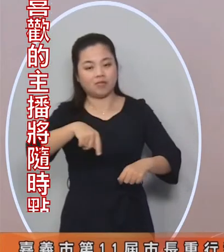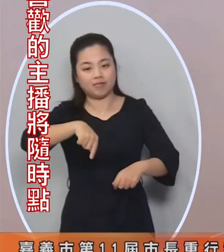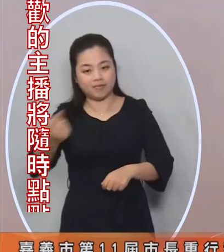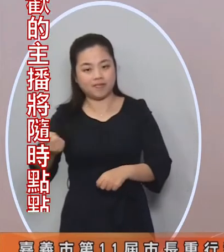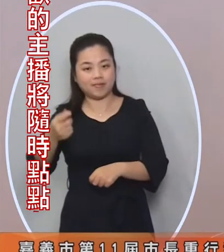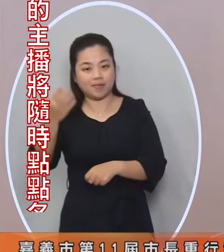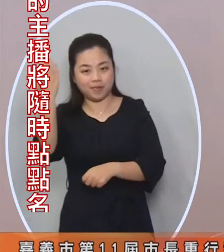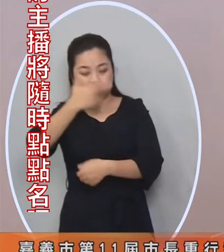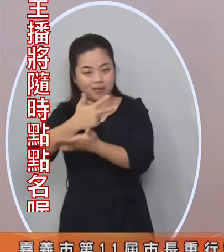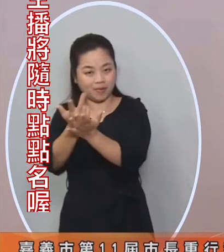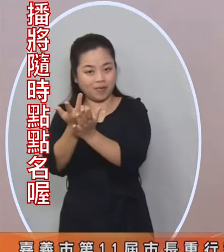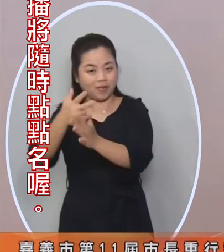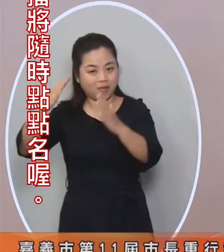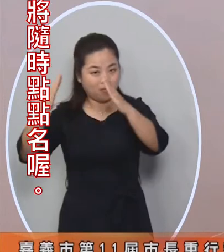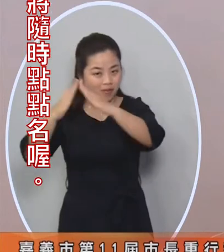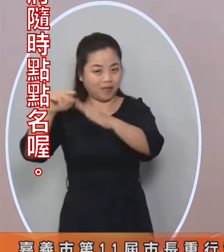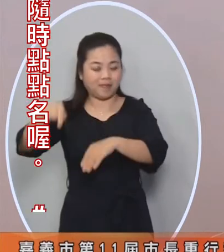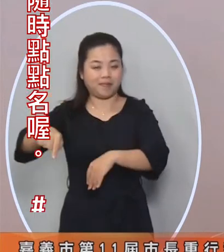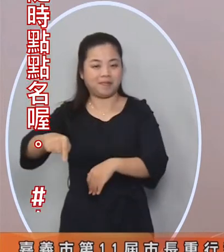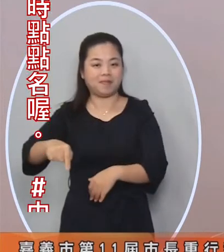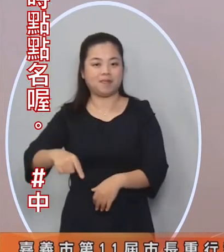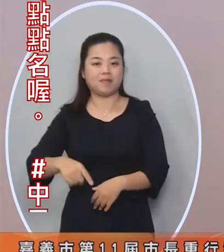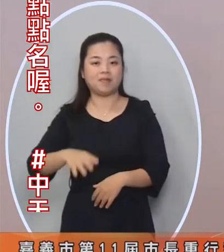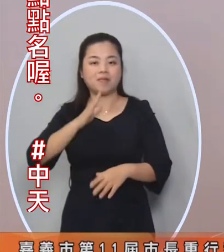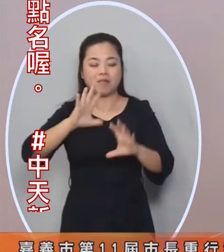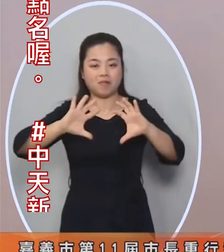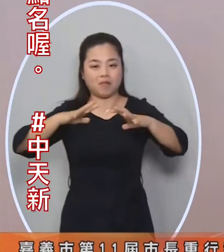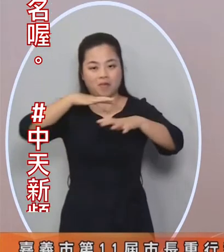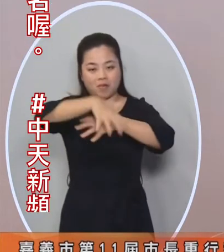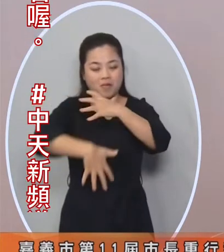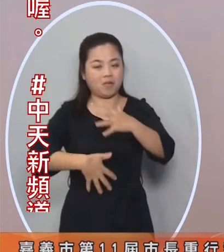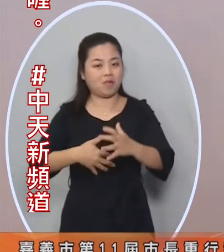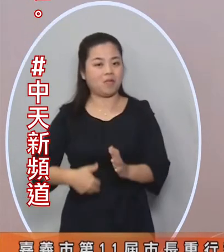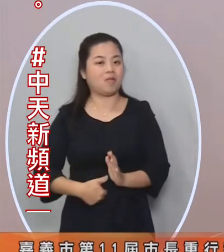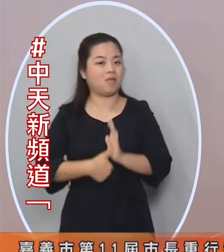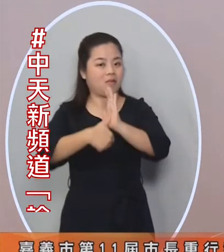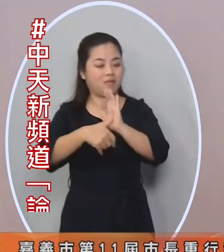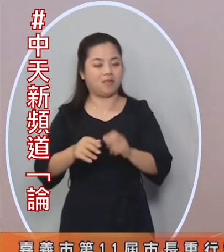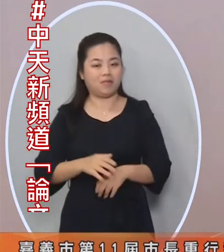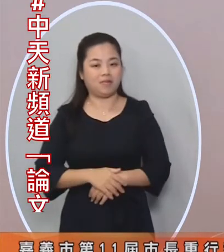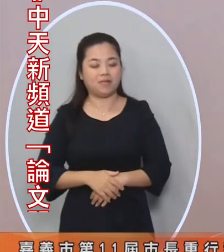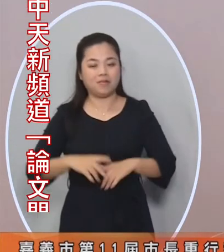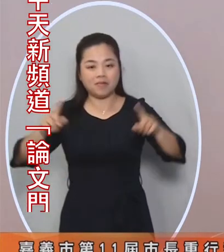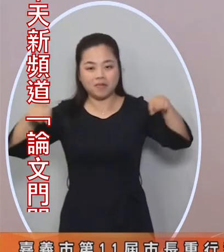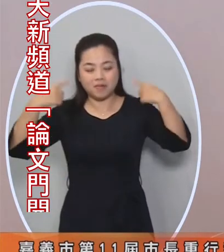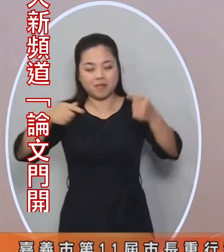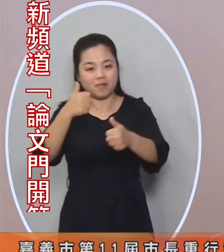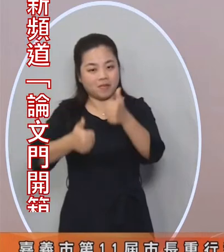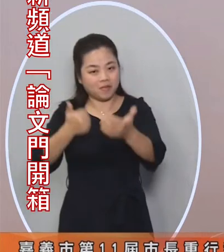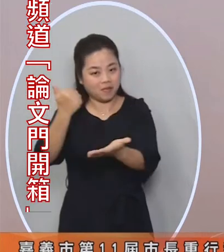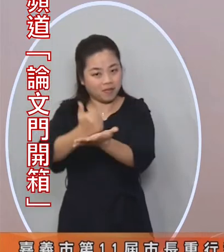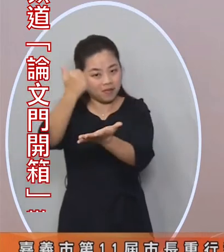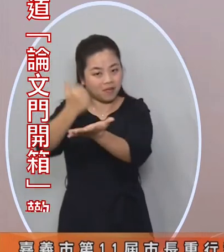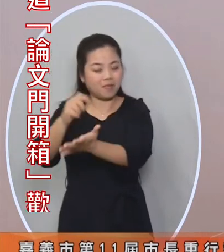术馆已经成为国际上你看新的亮点，常常得奖，年轻人外来的游